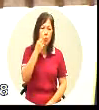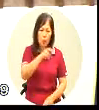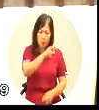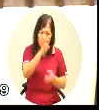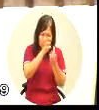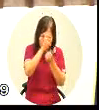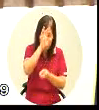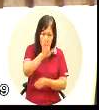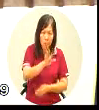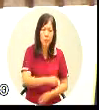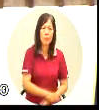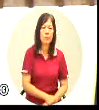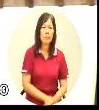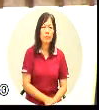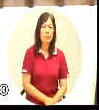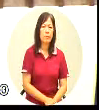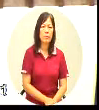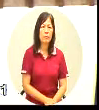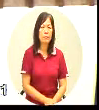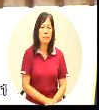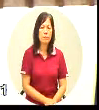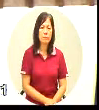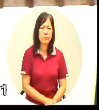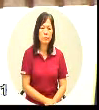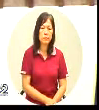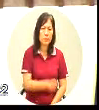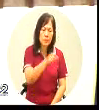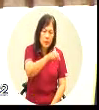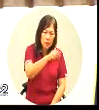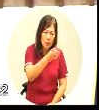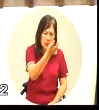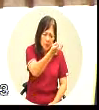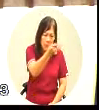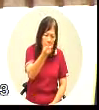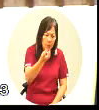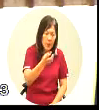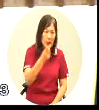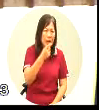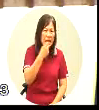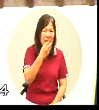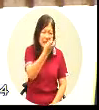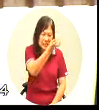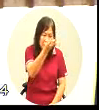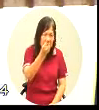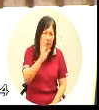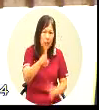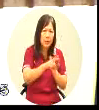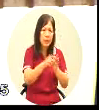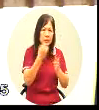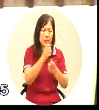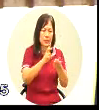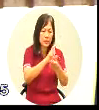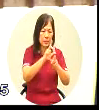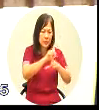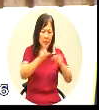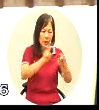哦，这里有一点一点白色的点，这是大林炼油